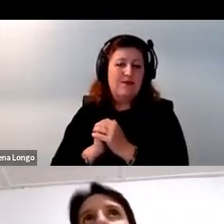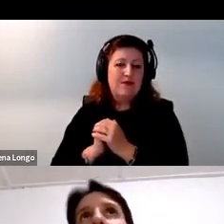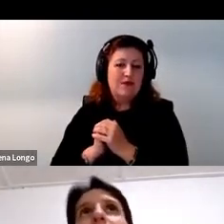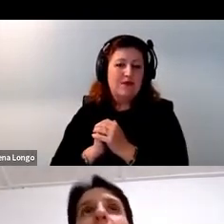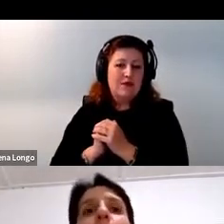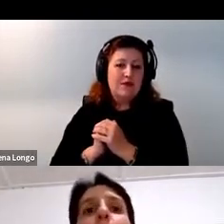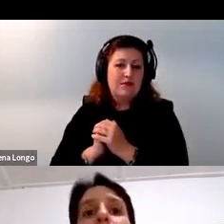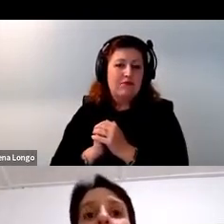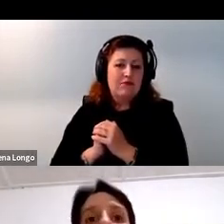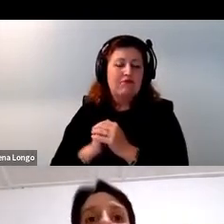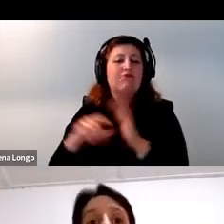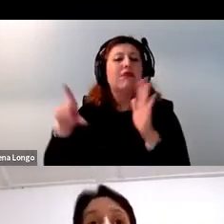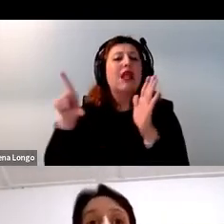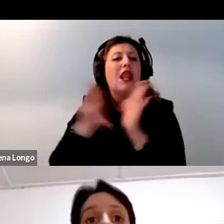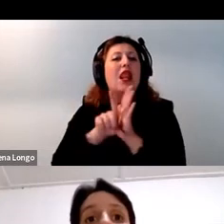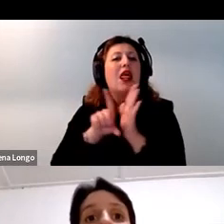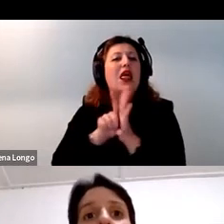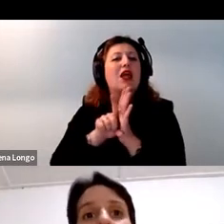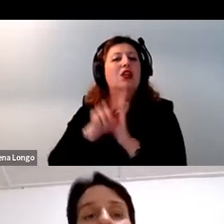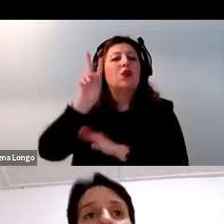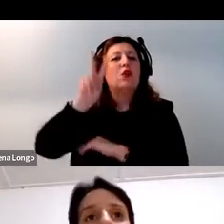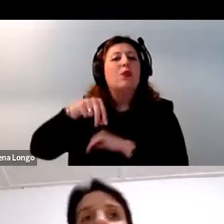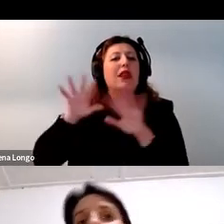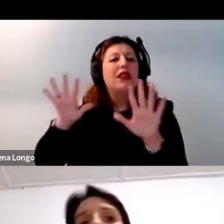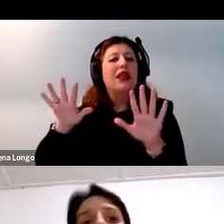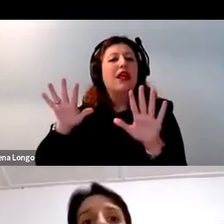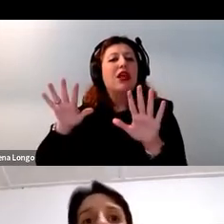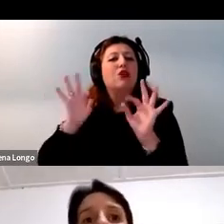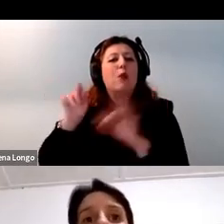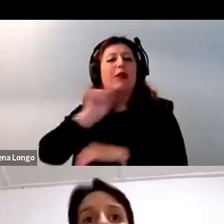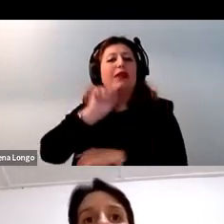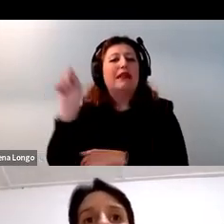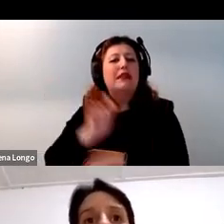Nella legge, insomma, del 2010 in Tanzania,